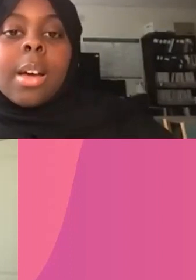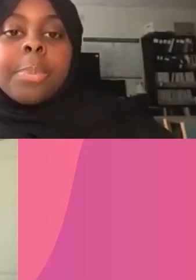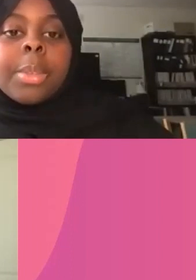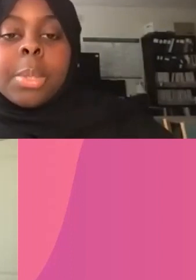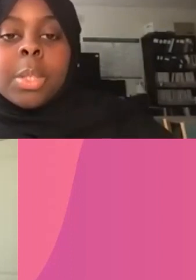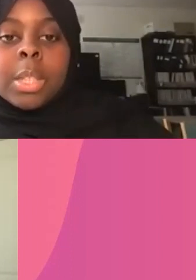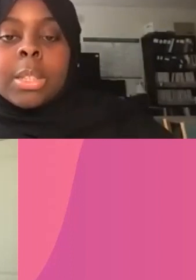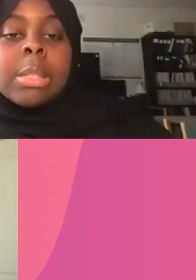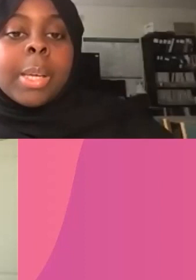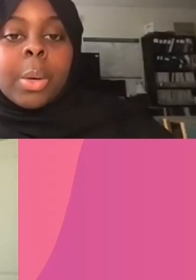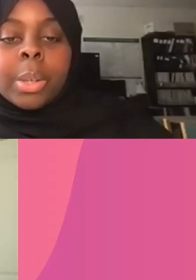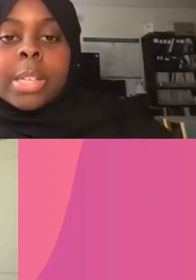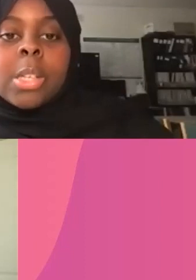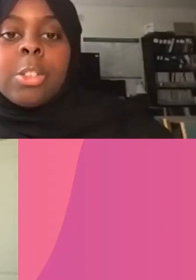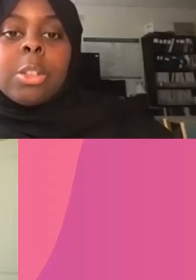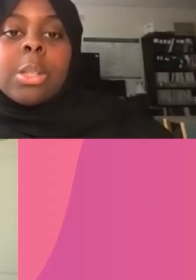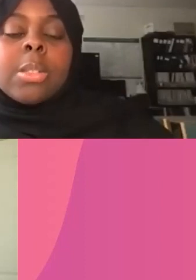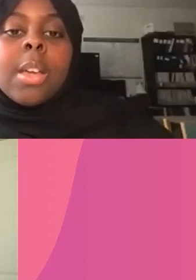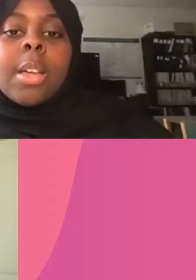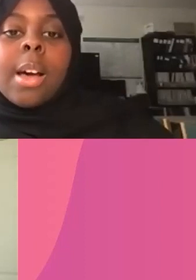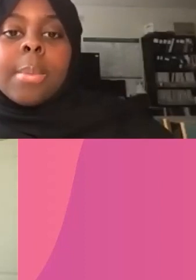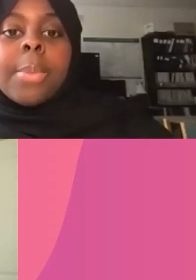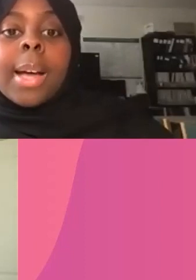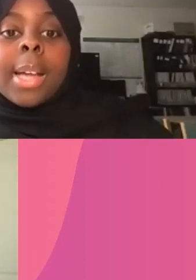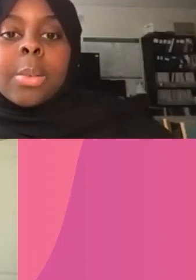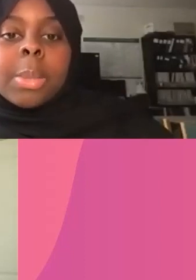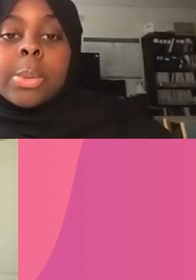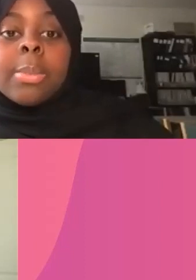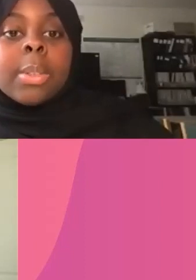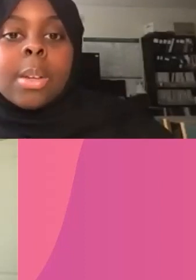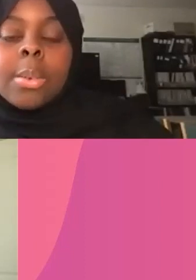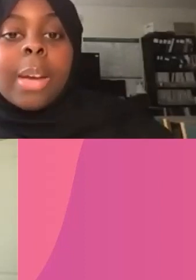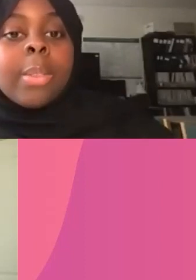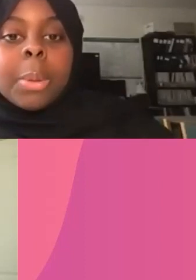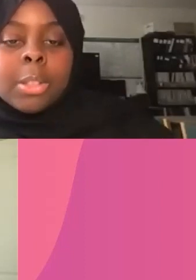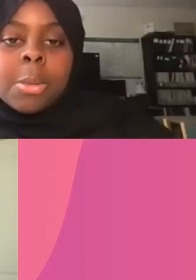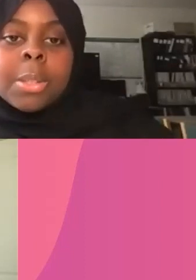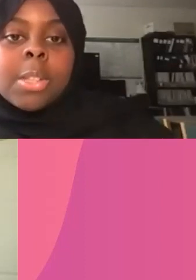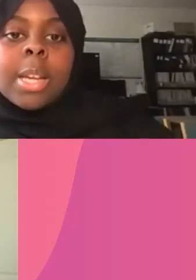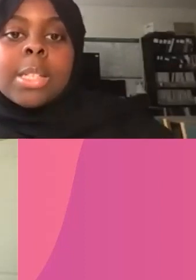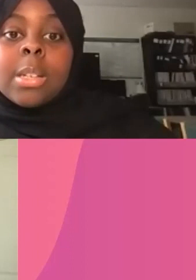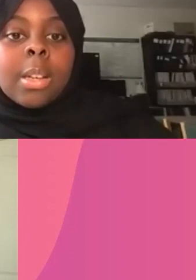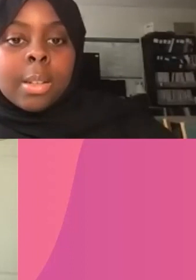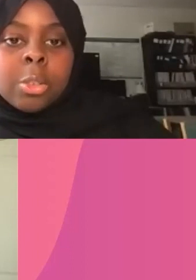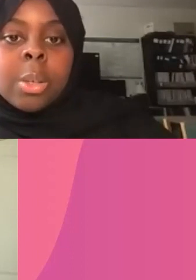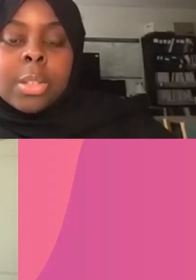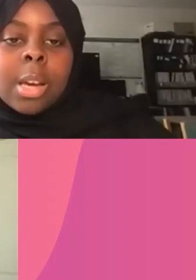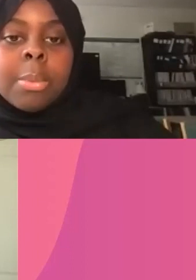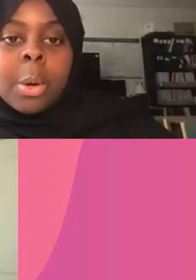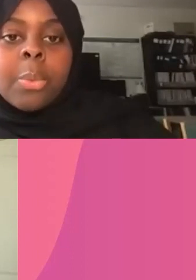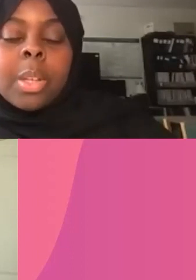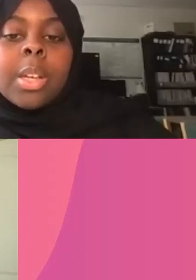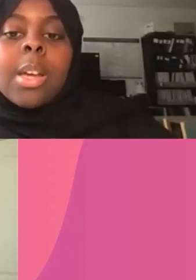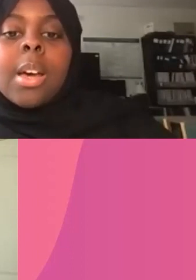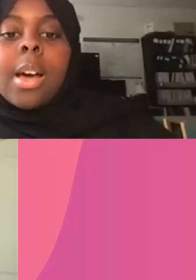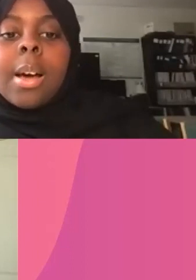Et en apprenant à connaître ces personnes et communautés, organisations des TC m'ont aidé à